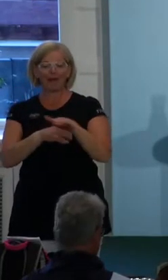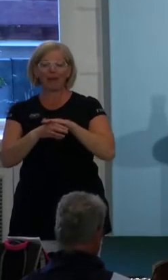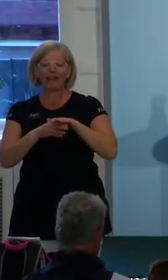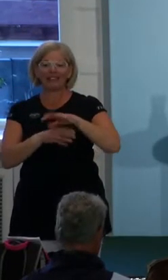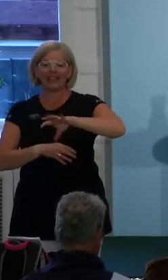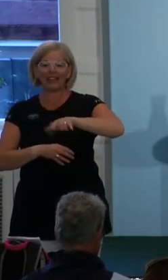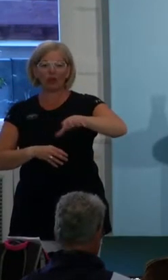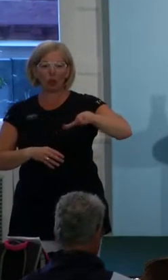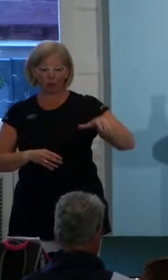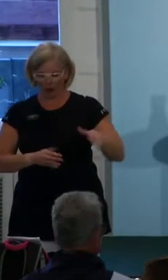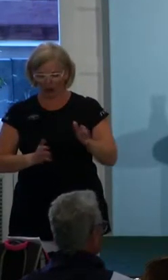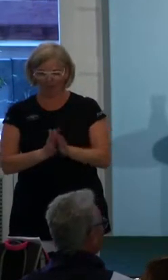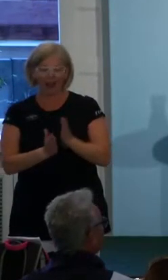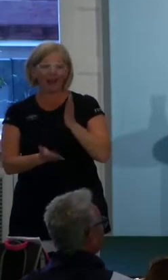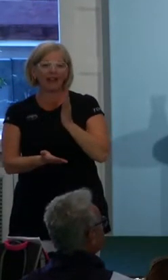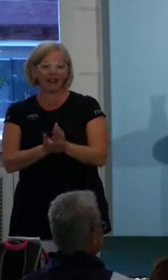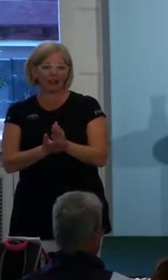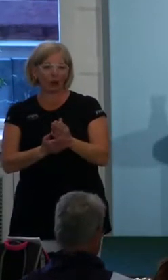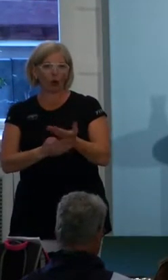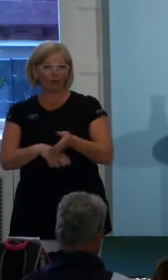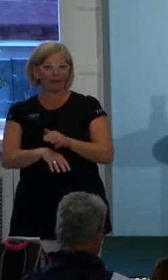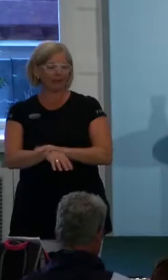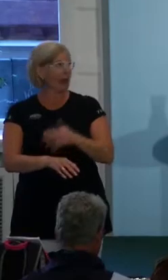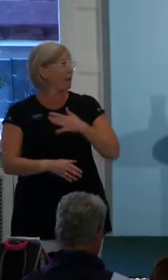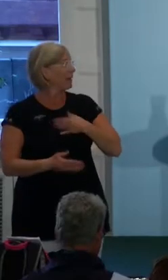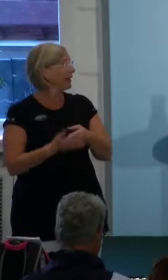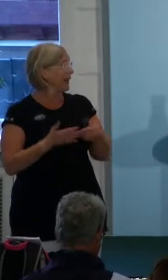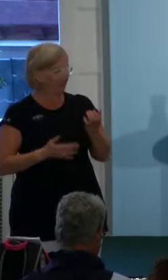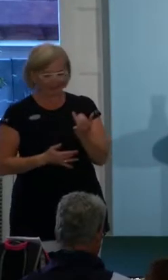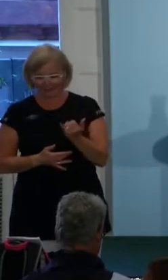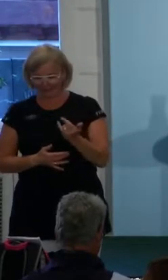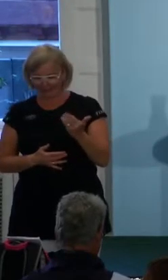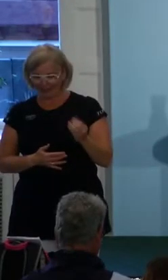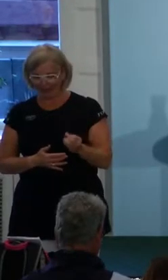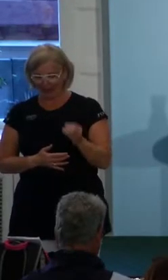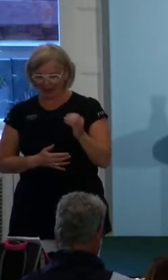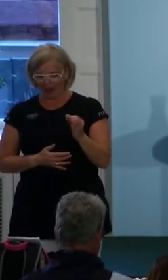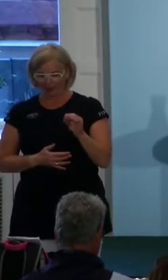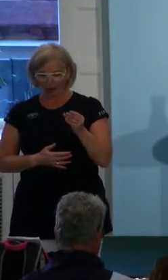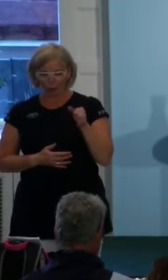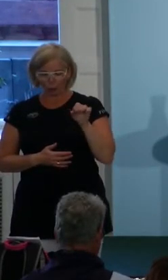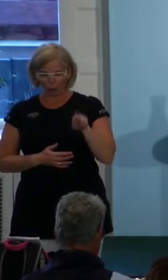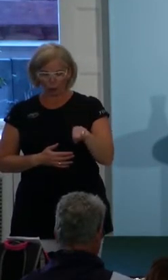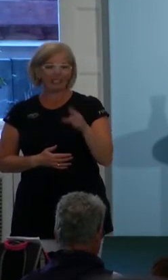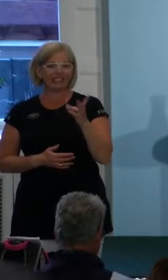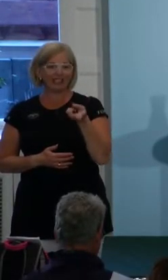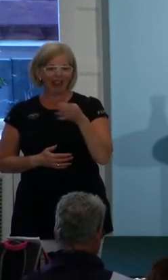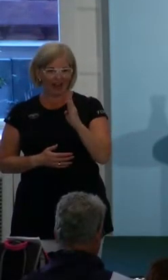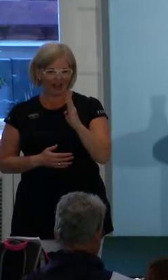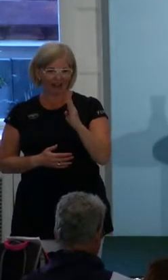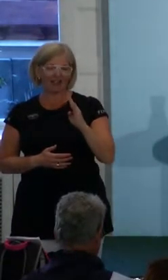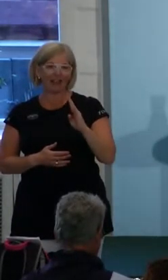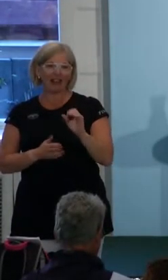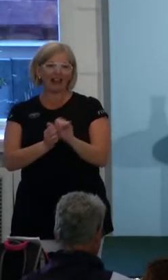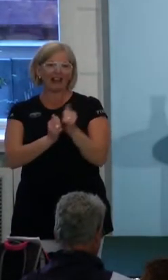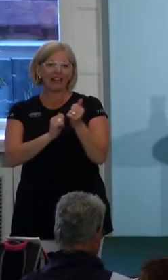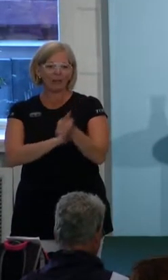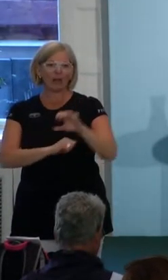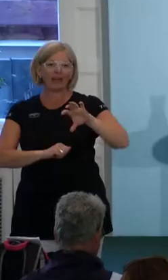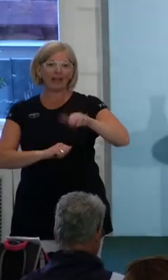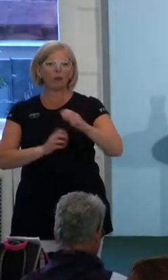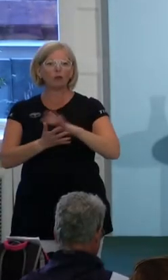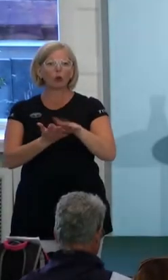Arbetsmarknadsregioner med rätt kompetens. Mitt namn är Cecilia Magnusson Svärd och jag är ledamot i Region Skånes